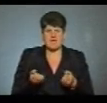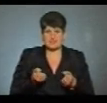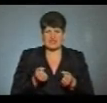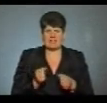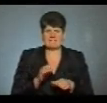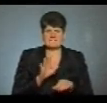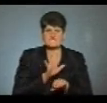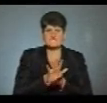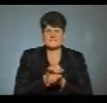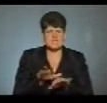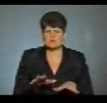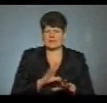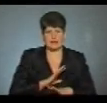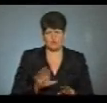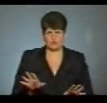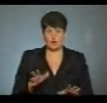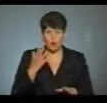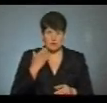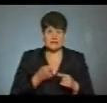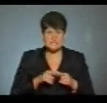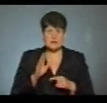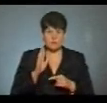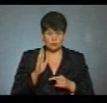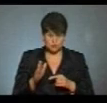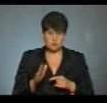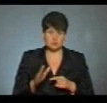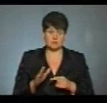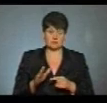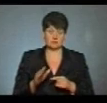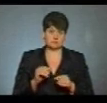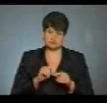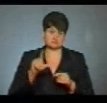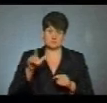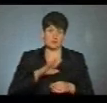людей досягне такого етапу, стануть несприйнятливі, епідемія загасне.